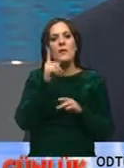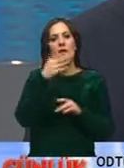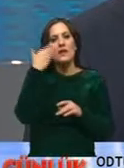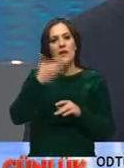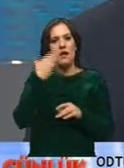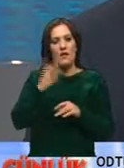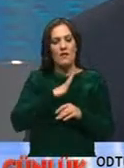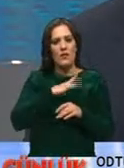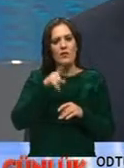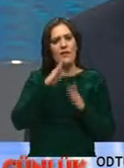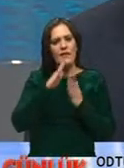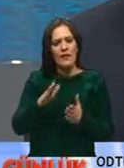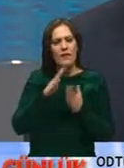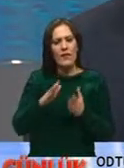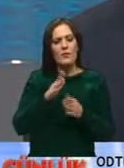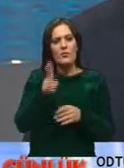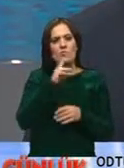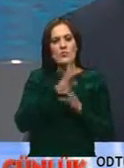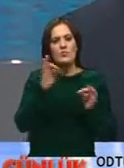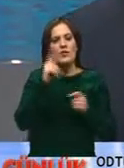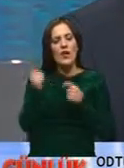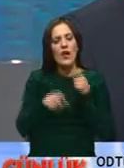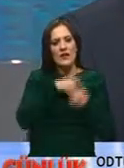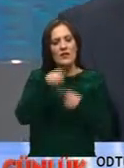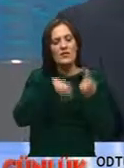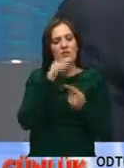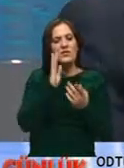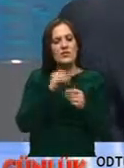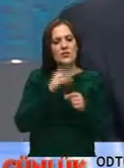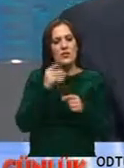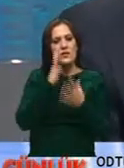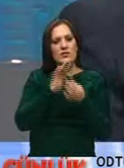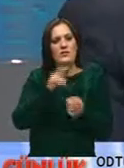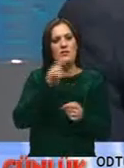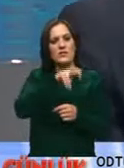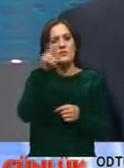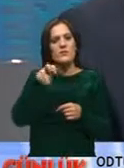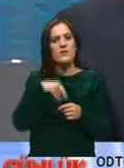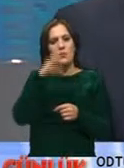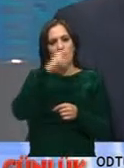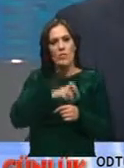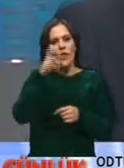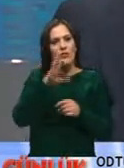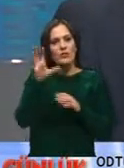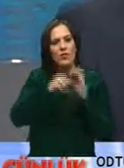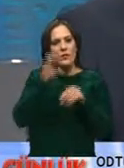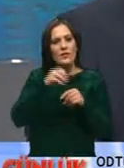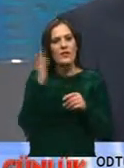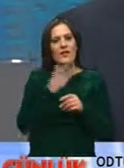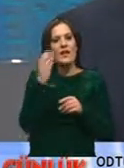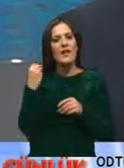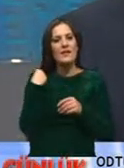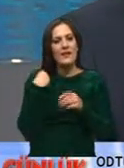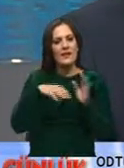hikayeler vardı. Hmm. Böyle sürekli bir sonsuzluk arayış içinde yani, olan bir kişi sürekli işte oradan oraya zıplıyor, bir şey, puanlar toplayarak daha bir